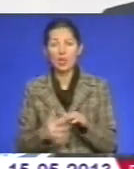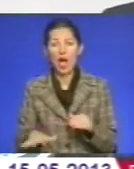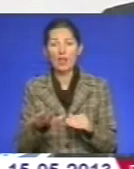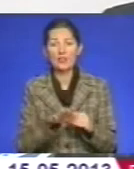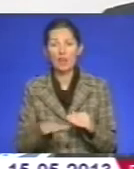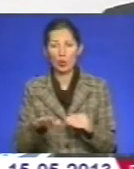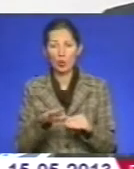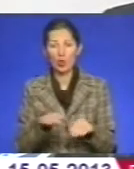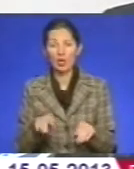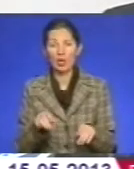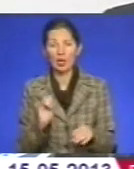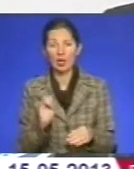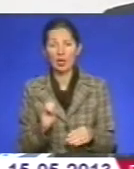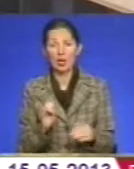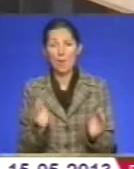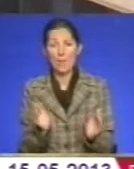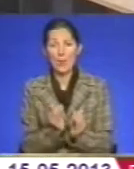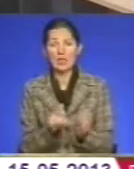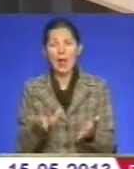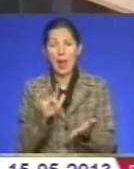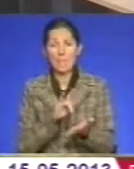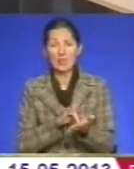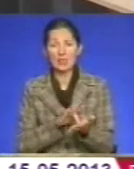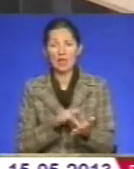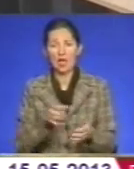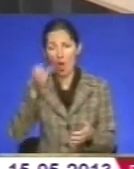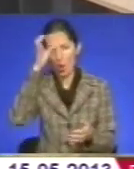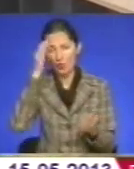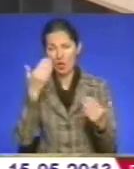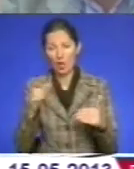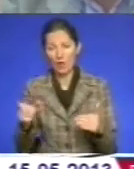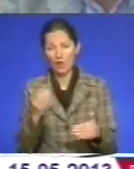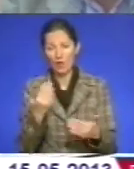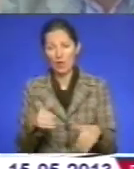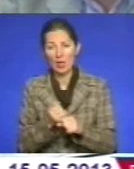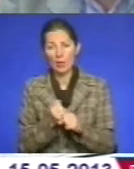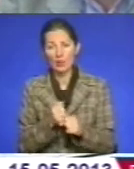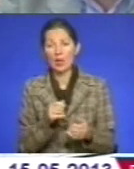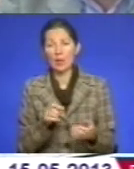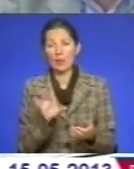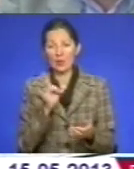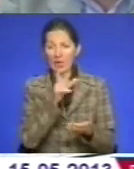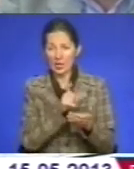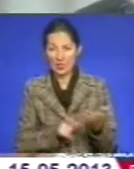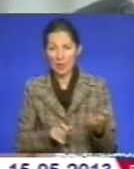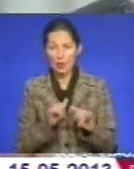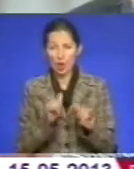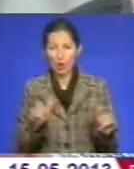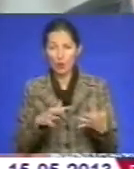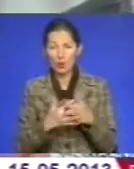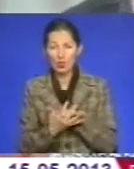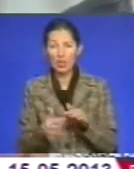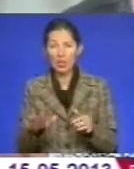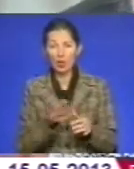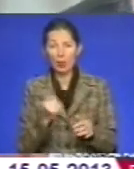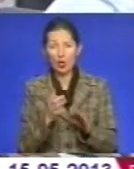і малих міст. Науковці вже напрацювали рецепти вирішення проблеми розвитку сільських територій. У першу чергу